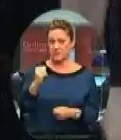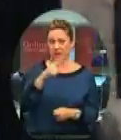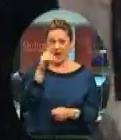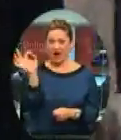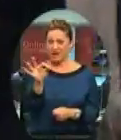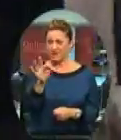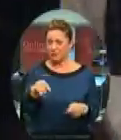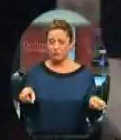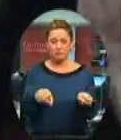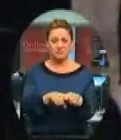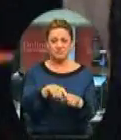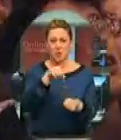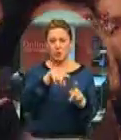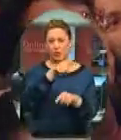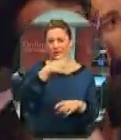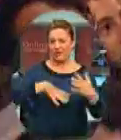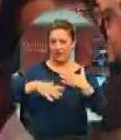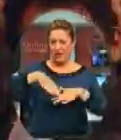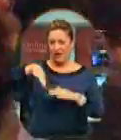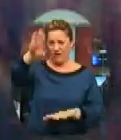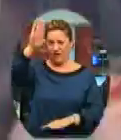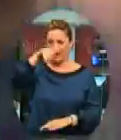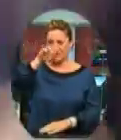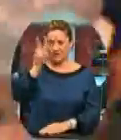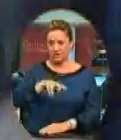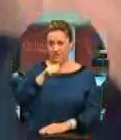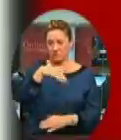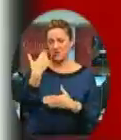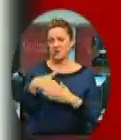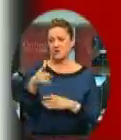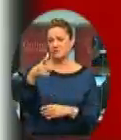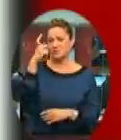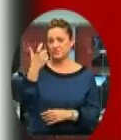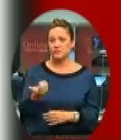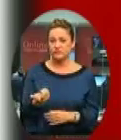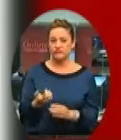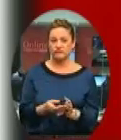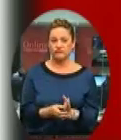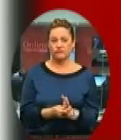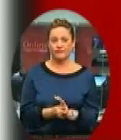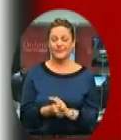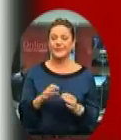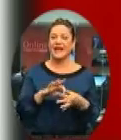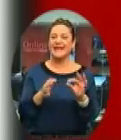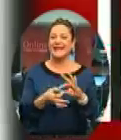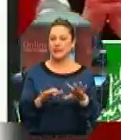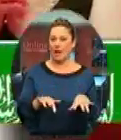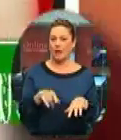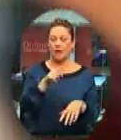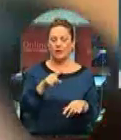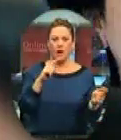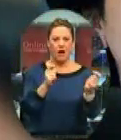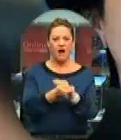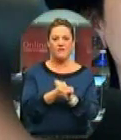בדיוק זו שאנו רואים היום היא זו שהובילה לאסון האינטרנט לזירה נוחה ונגישה להסתה